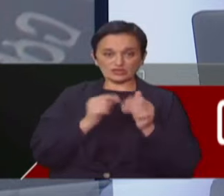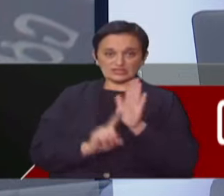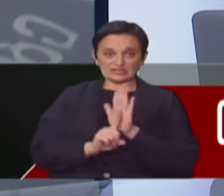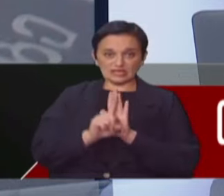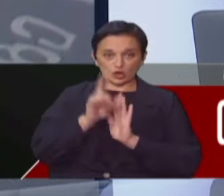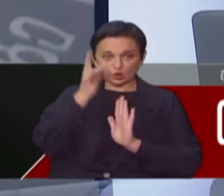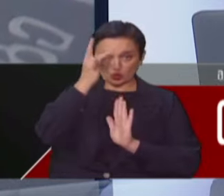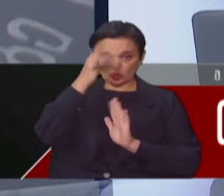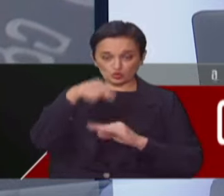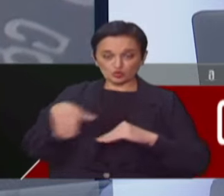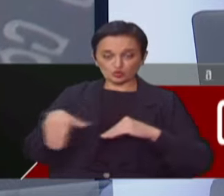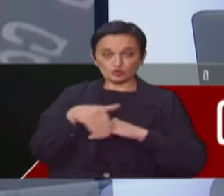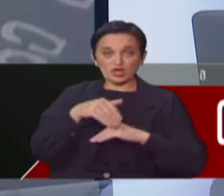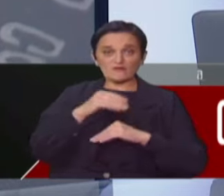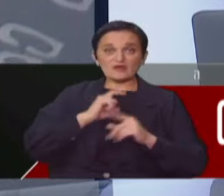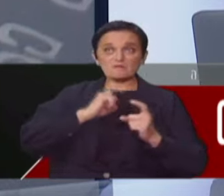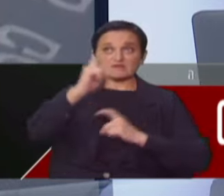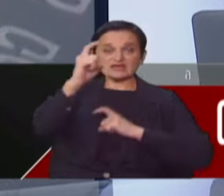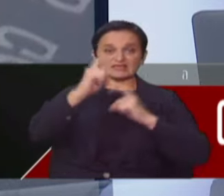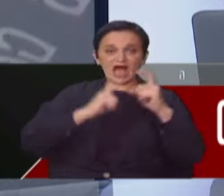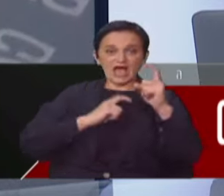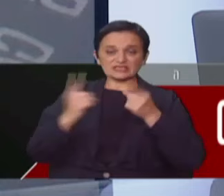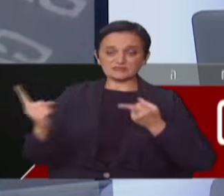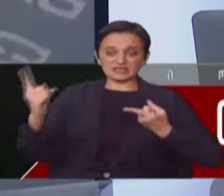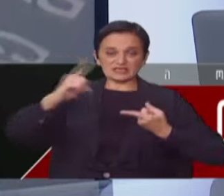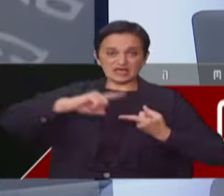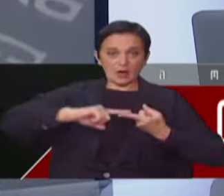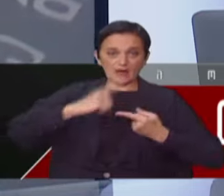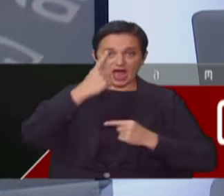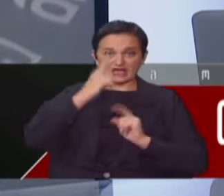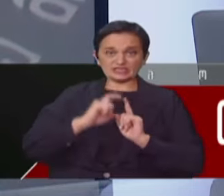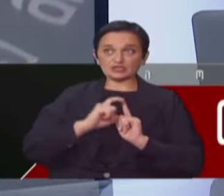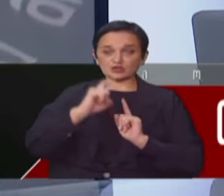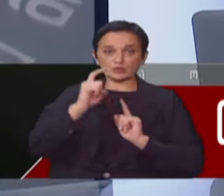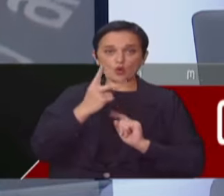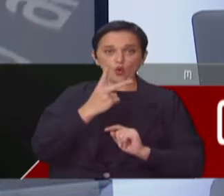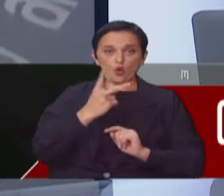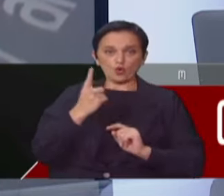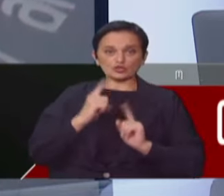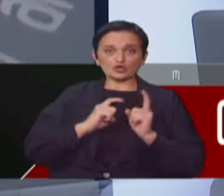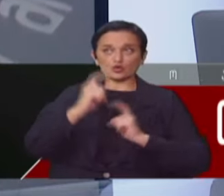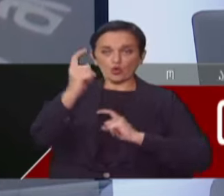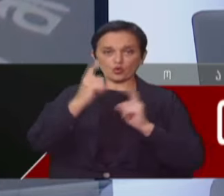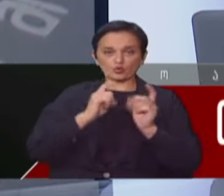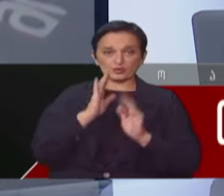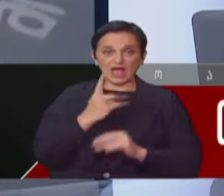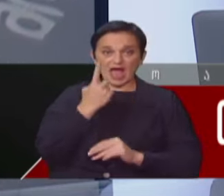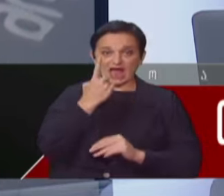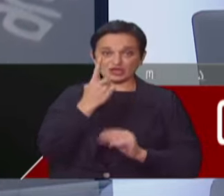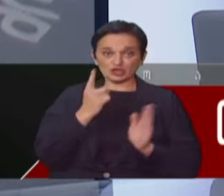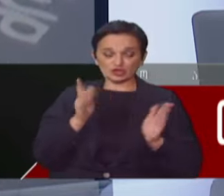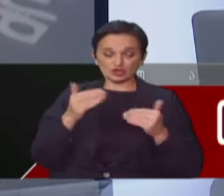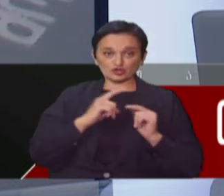დაიწყო რუსთაველის გამზირისა და მთაწმინდის პარკის დამაკავშირებელ ერთბაგირიან საბაგირო გზაზე 21 გონდოლა იმოძრავებს. ერთი გონდოლა